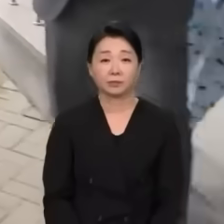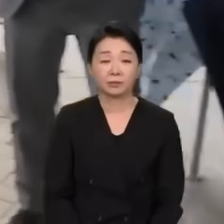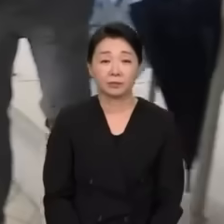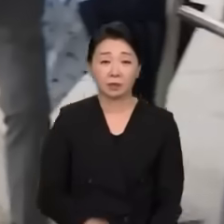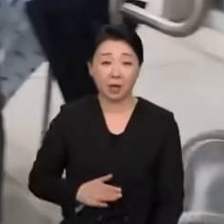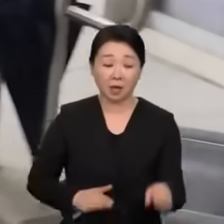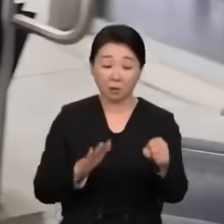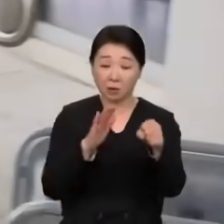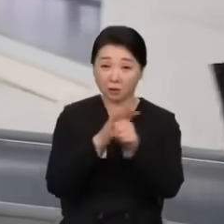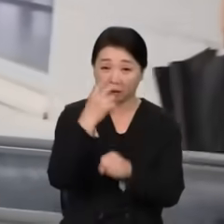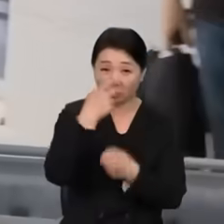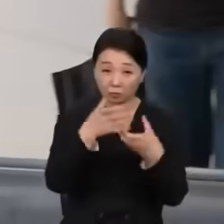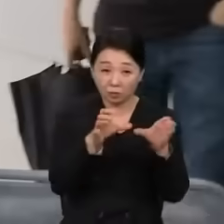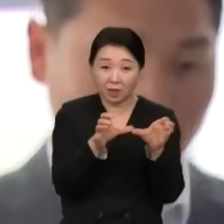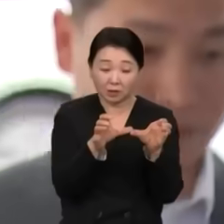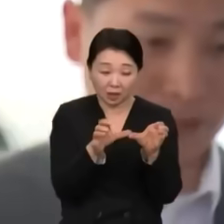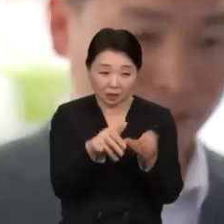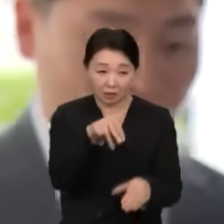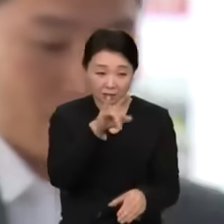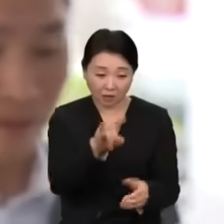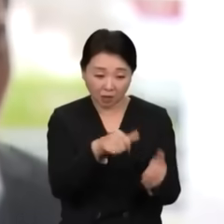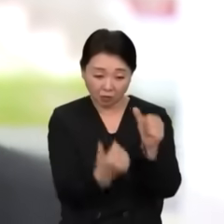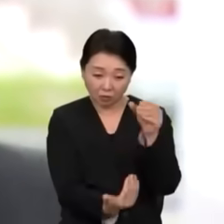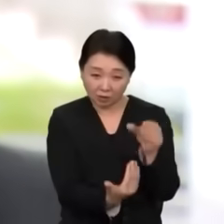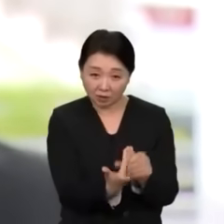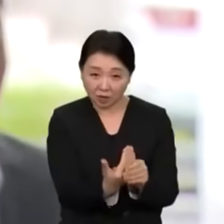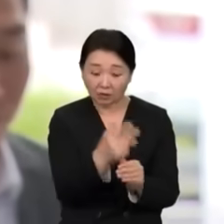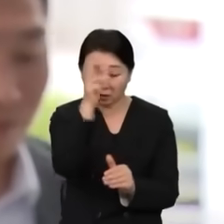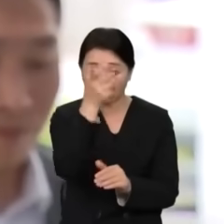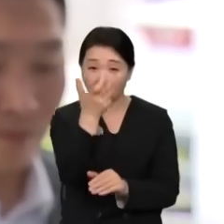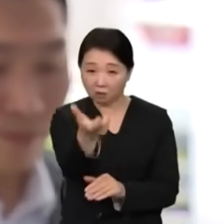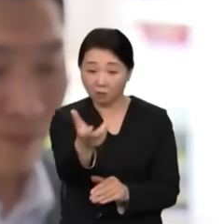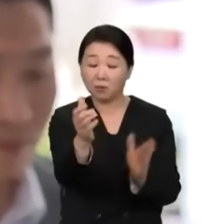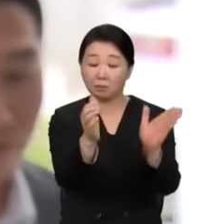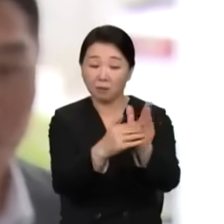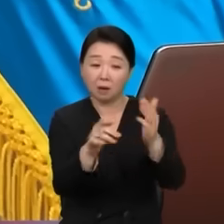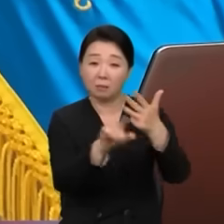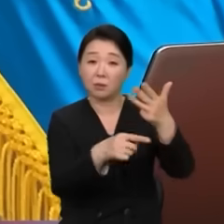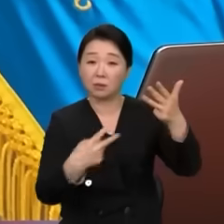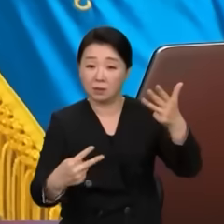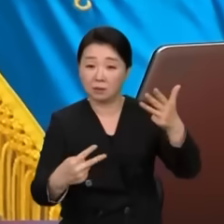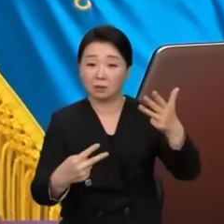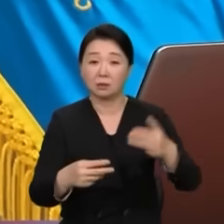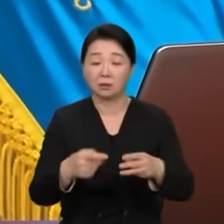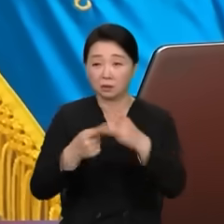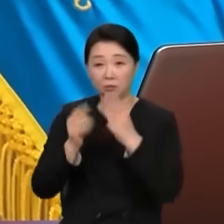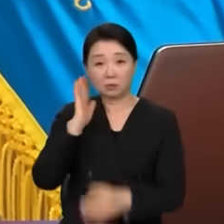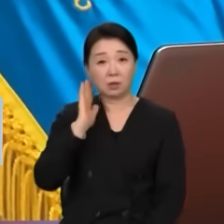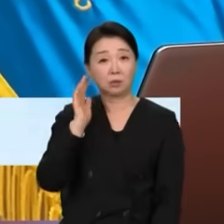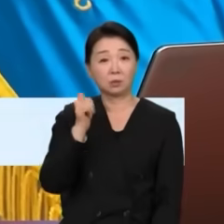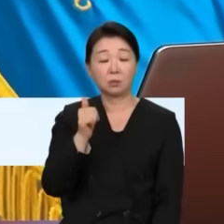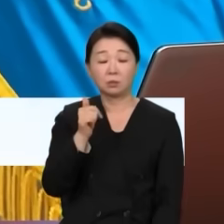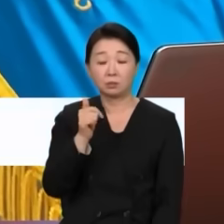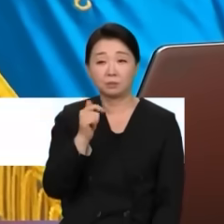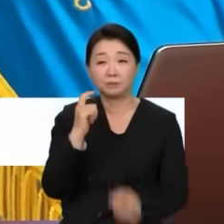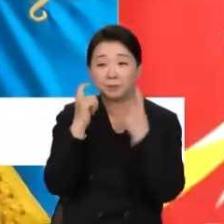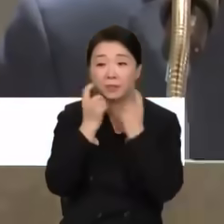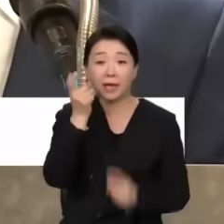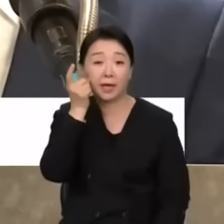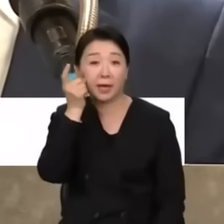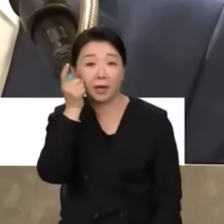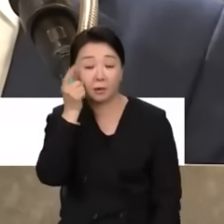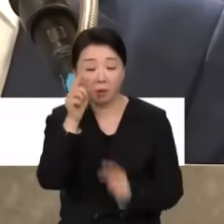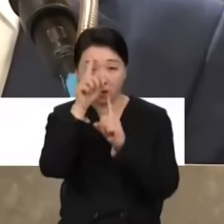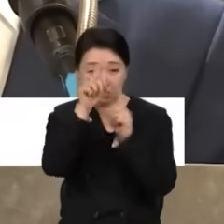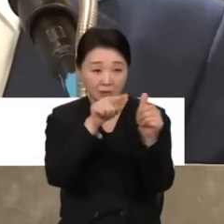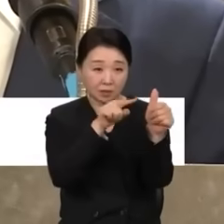해병대 수사단이 최상병 순직 사건 수사 결과를 경찰로 넘긴 지난해 8월 2일 윤석열 대통령은 개인 휴대전화로